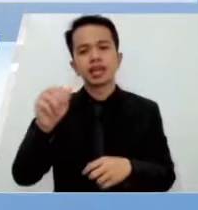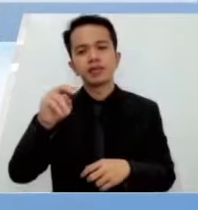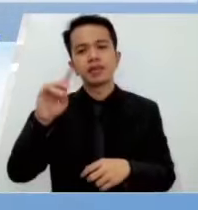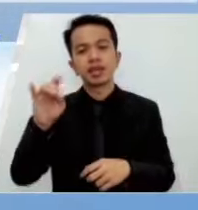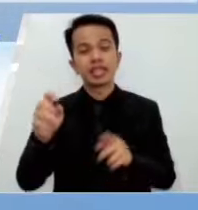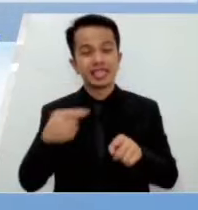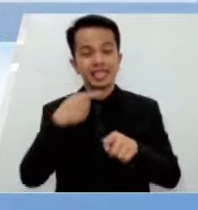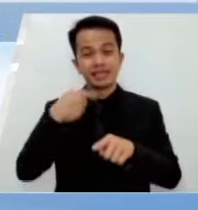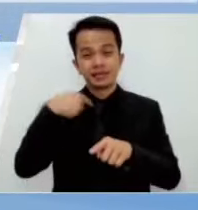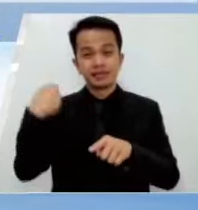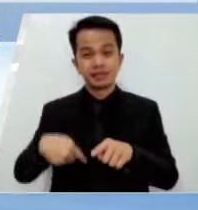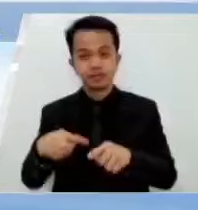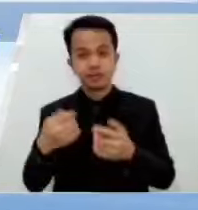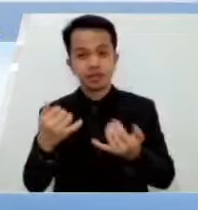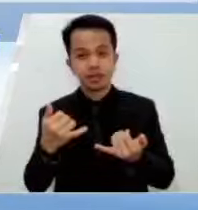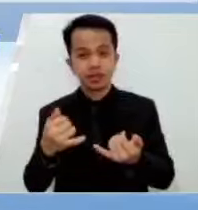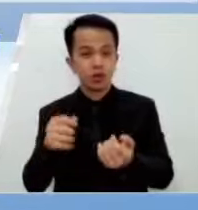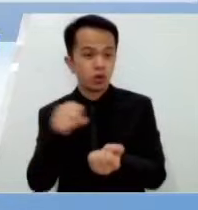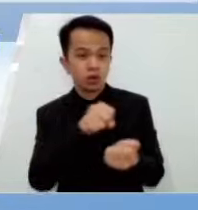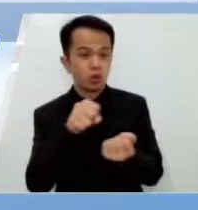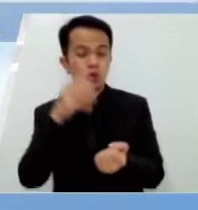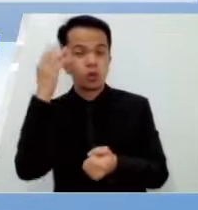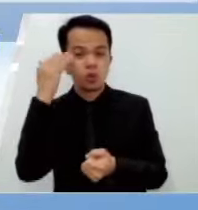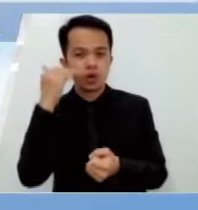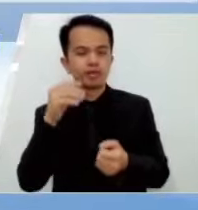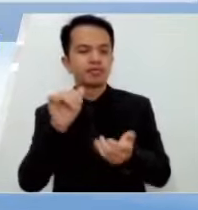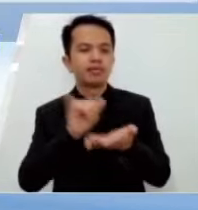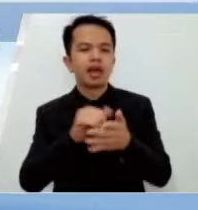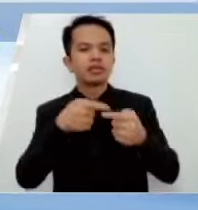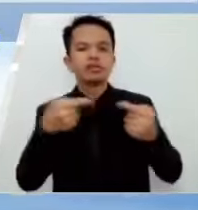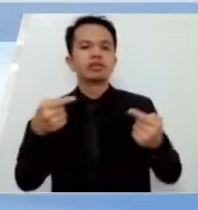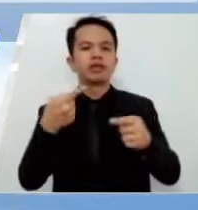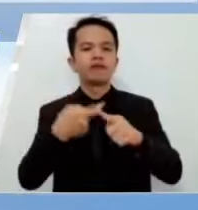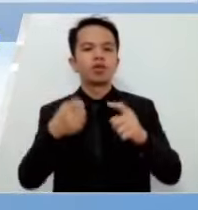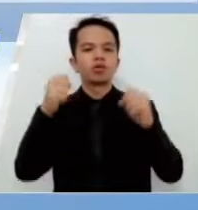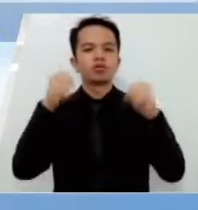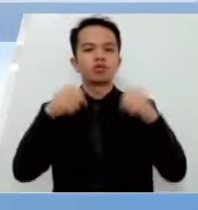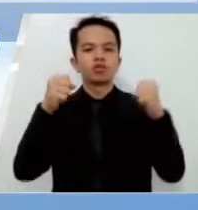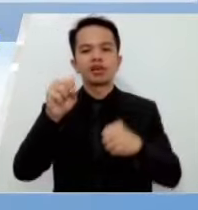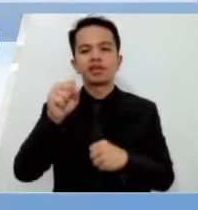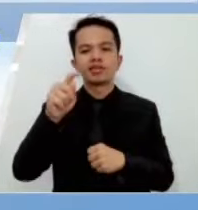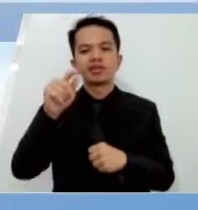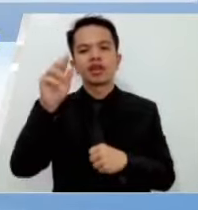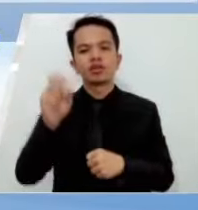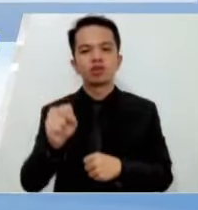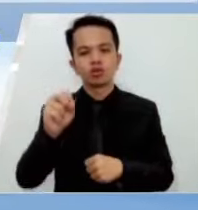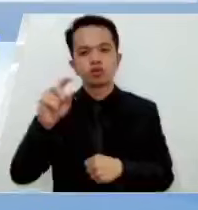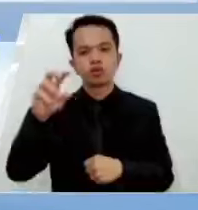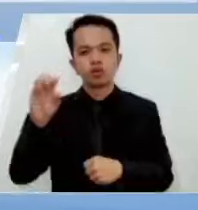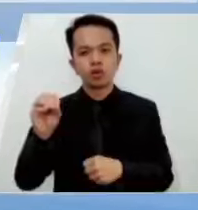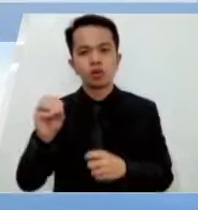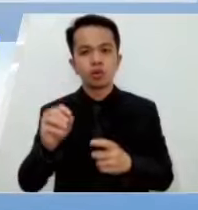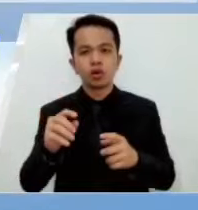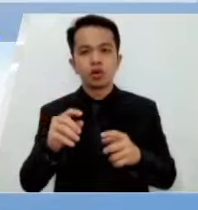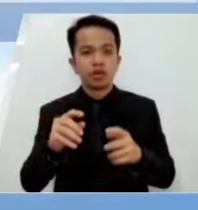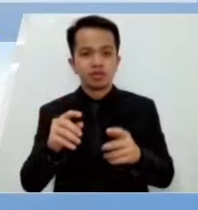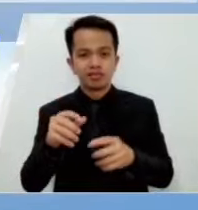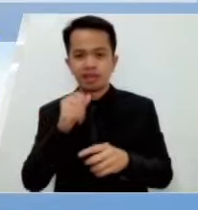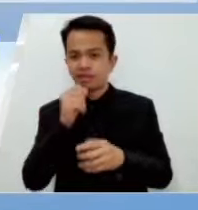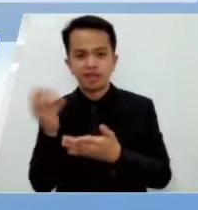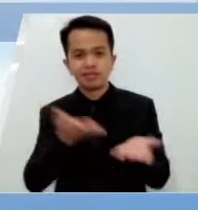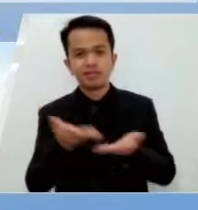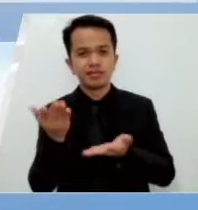nila winater cannon, kasi taliwas yun sa kasunduan na status quo. Dahil ang status quo, hindi dapat magpapadala ng mga materials for